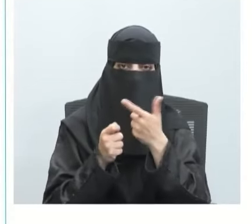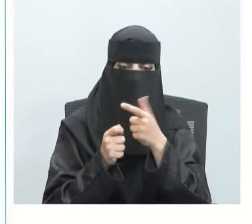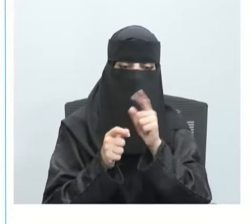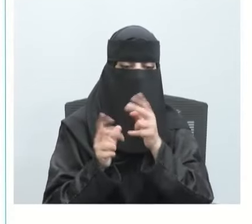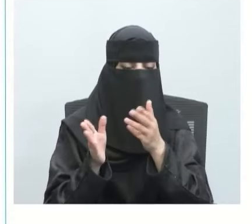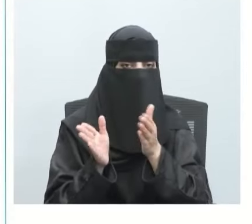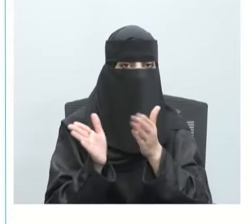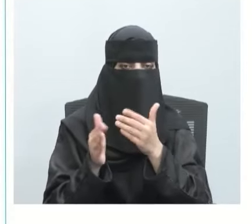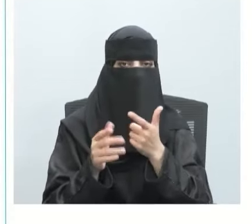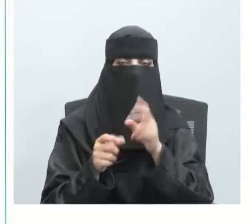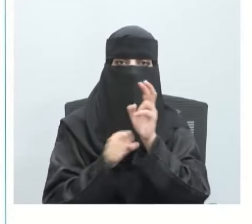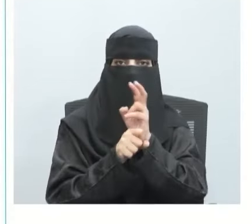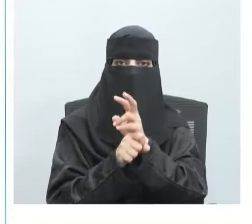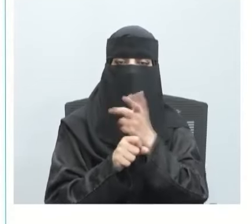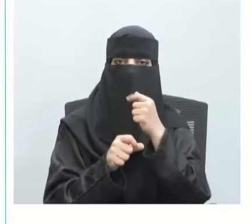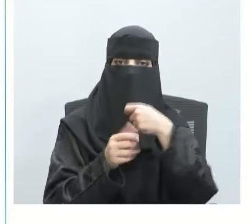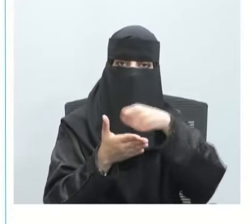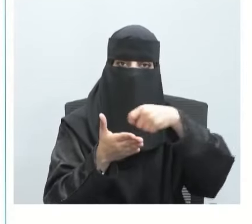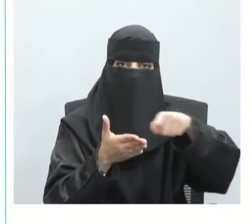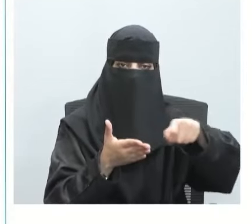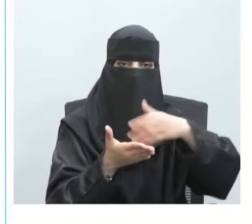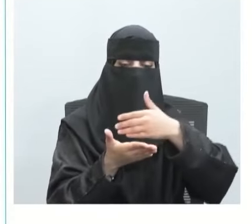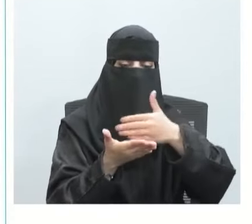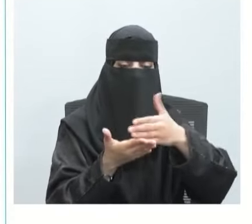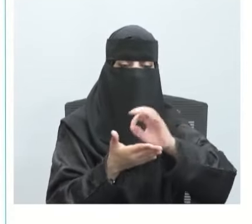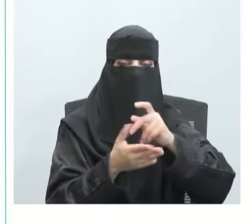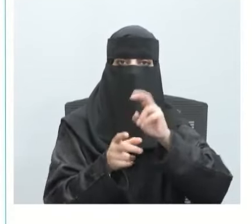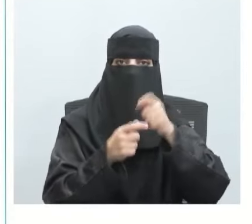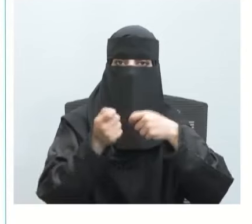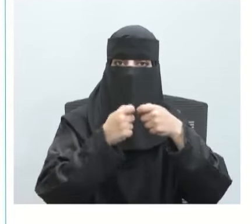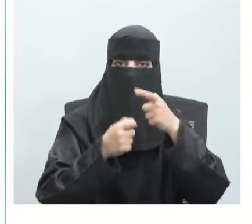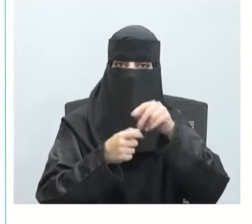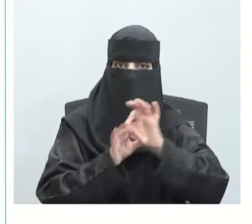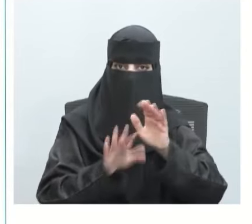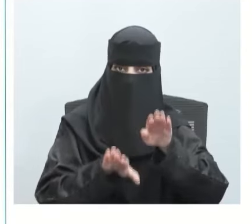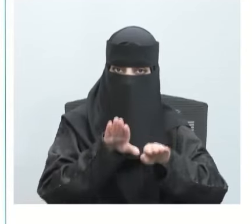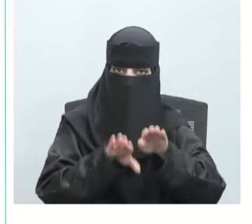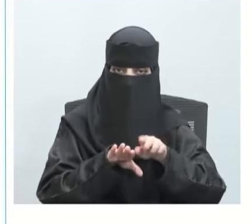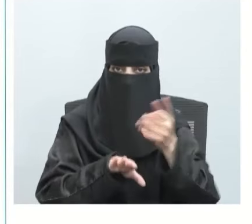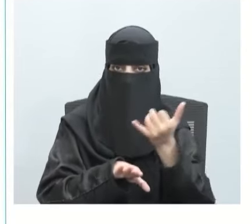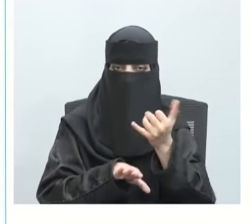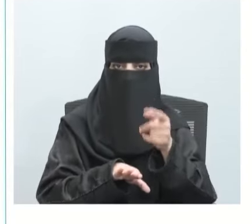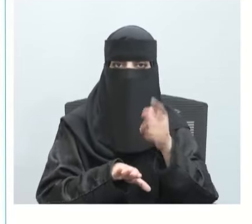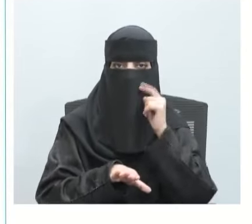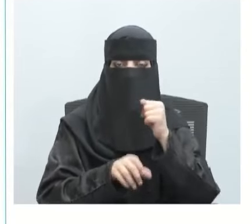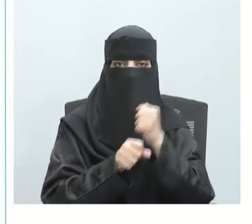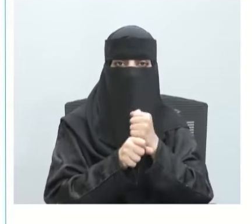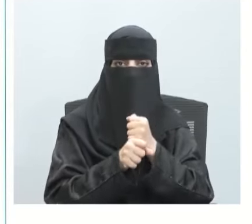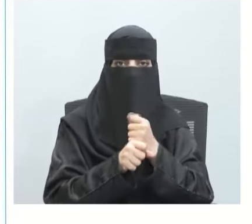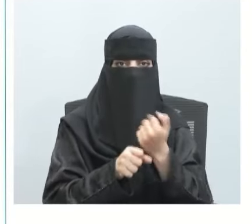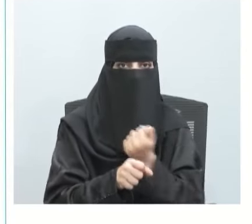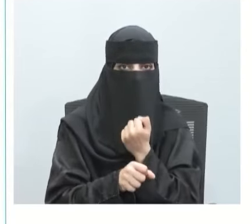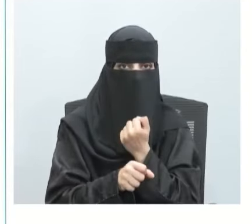مصرفي سداد الديون والاستثمارات وغير ذلك فحينها ستوا ازن ومهم من المهم جدا ان يكون